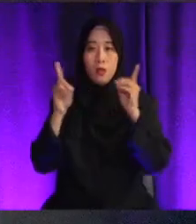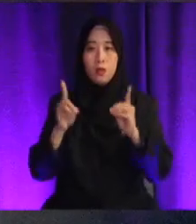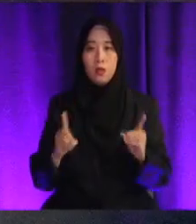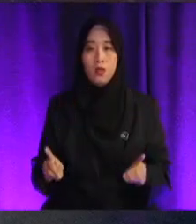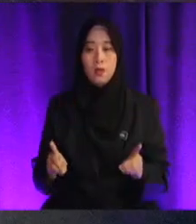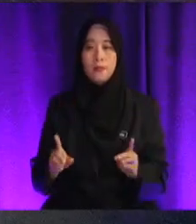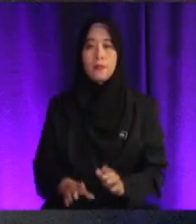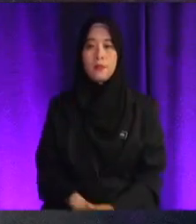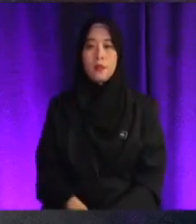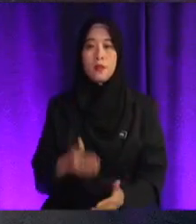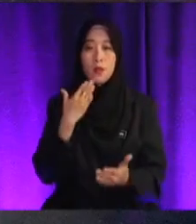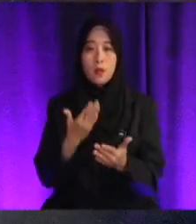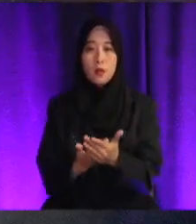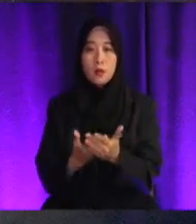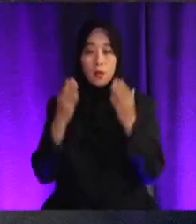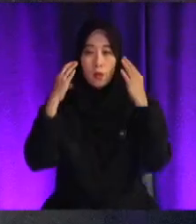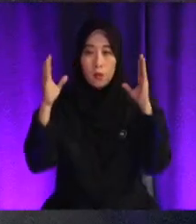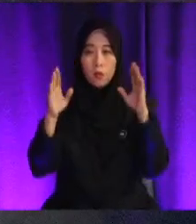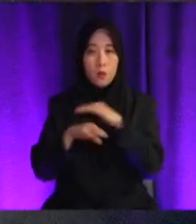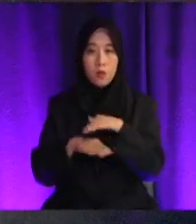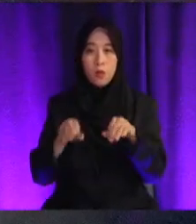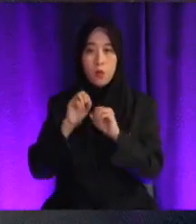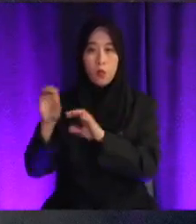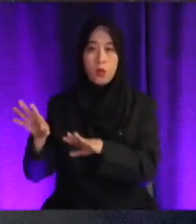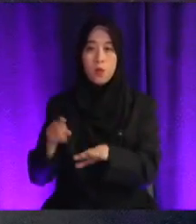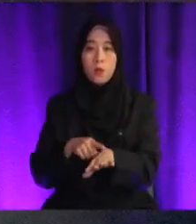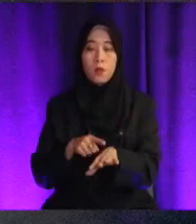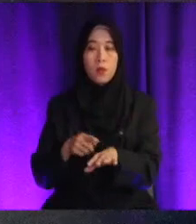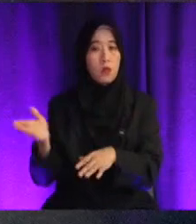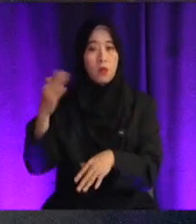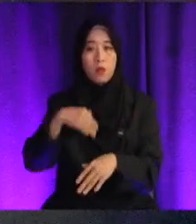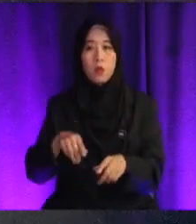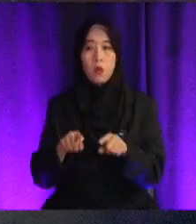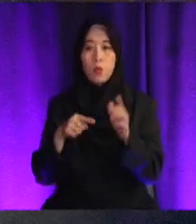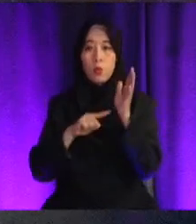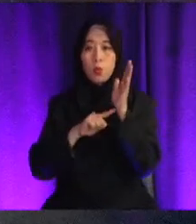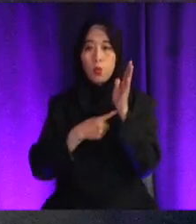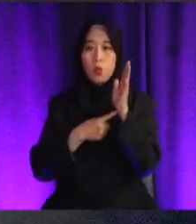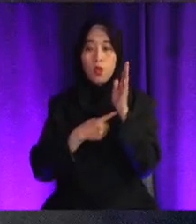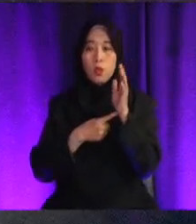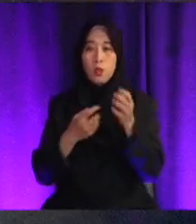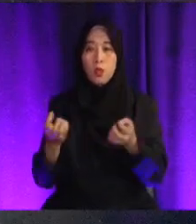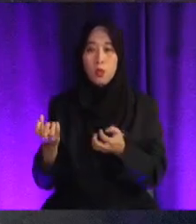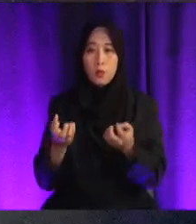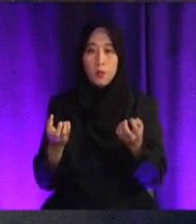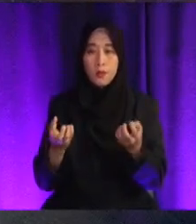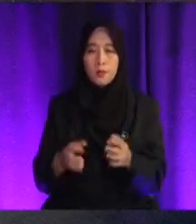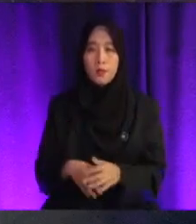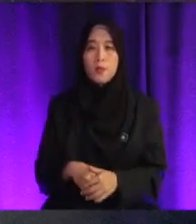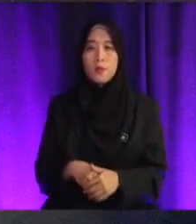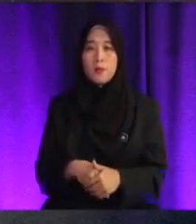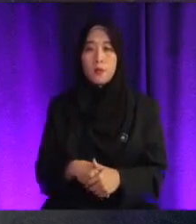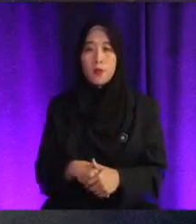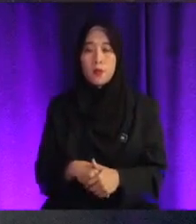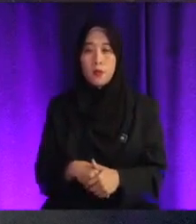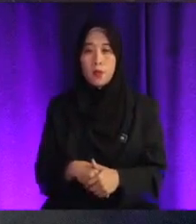baik cikgu. Jadi, tanpa buang masa, ayo kita mulakan eksperimen kita. Okey. Dekat sini apa yang